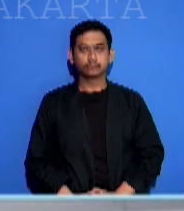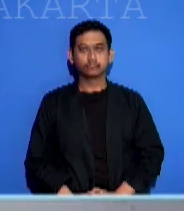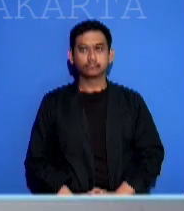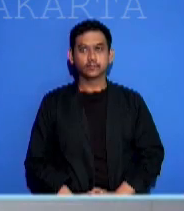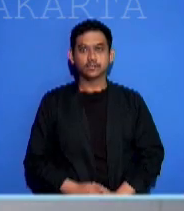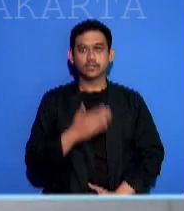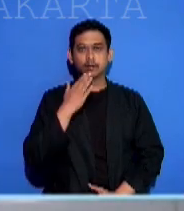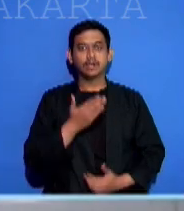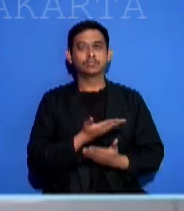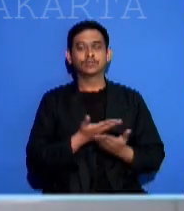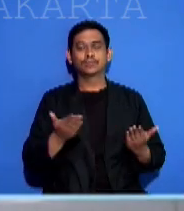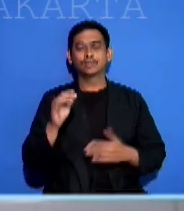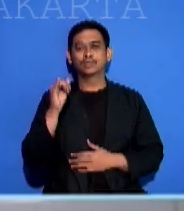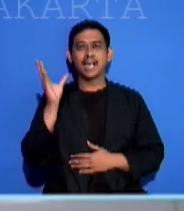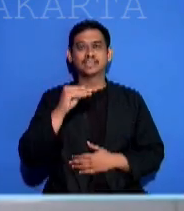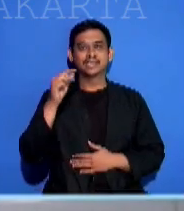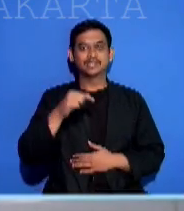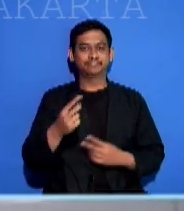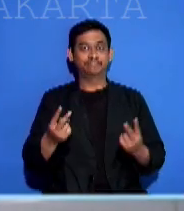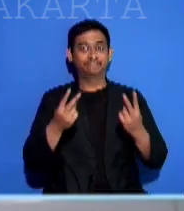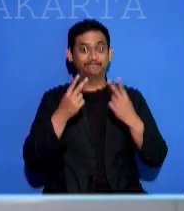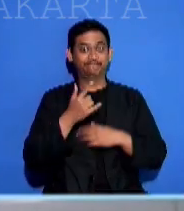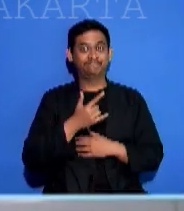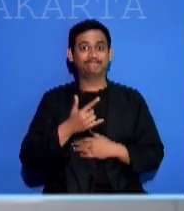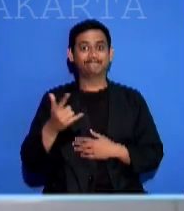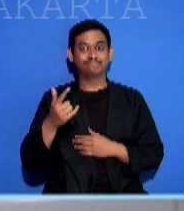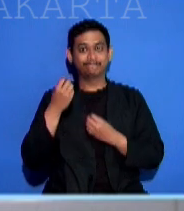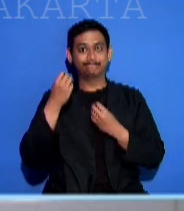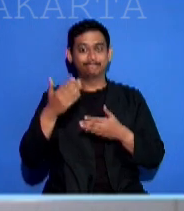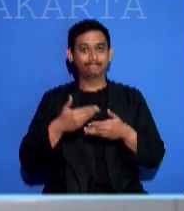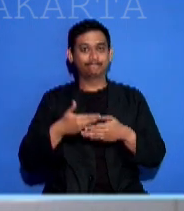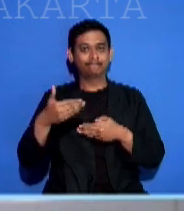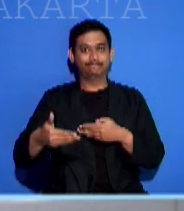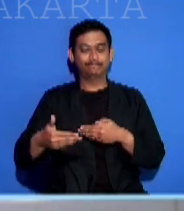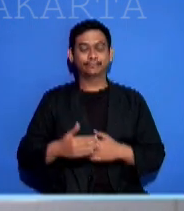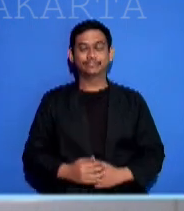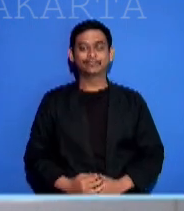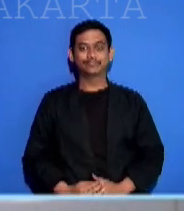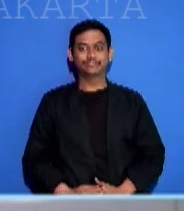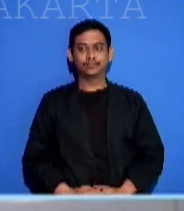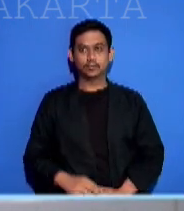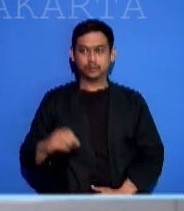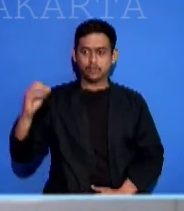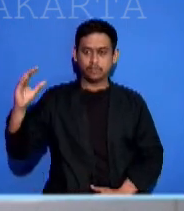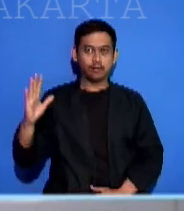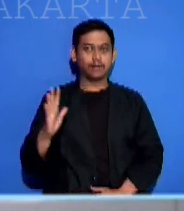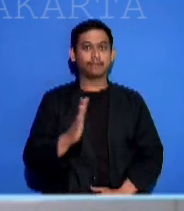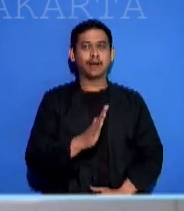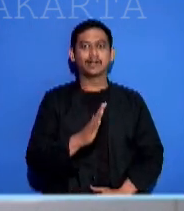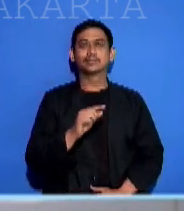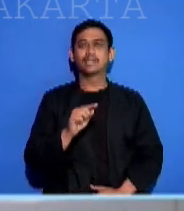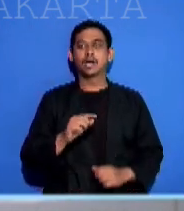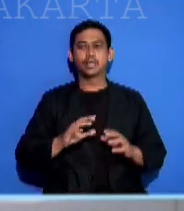Terima kasih Anda masih bersama kami di Jogja hari ini kita ke informasi selanjutnya saudara memasuki awal bulan suci Ramadan sejumlah